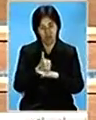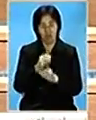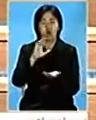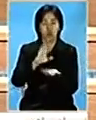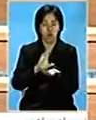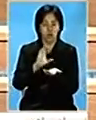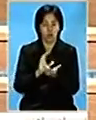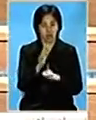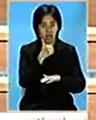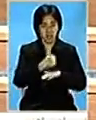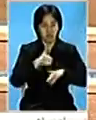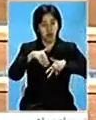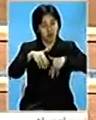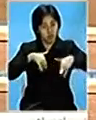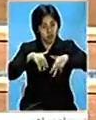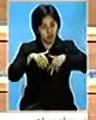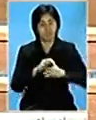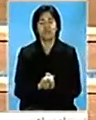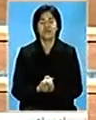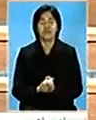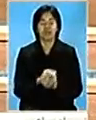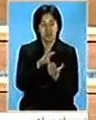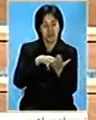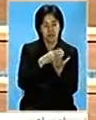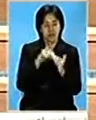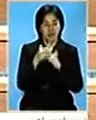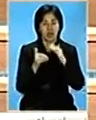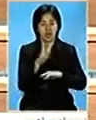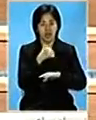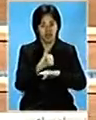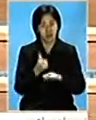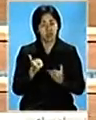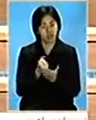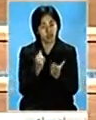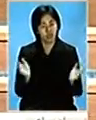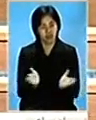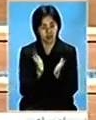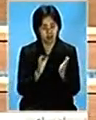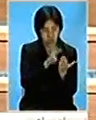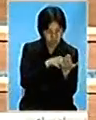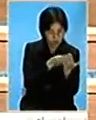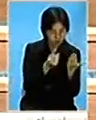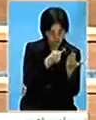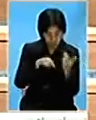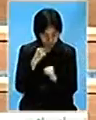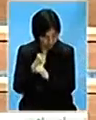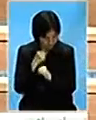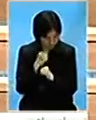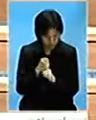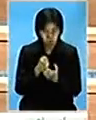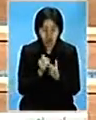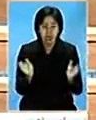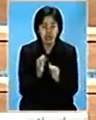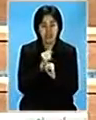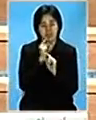เมืองท่านสนับสนุนการจัดทำแผนพัฒนาการเมืองนำแผนไปสู่การปฏิบัติติดตามประเมินผลตาม